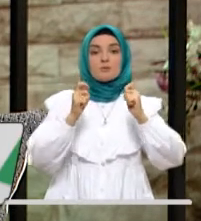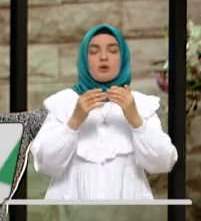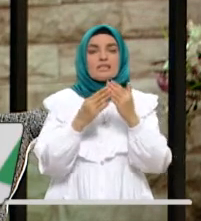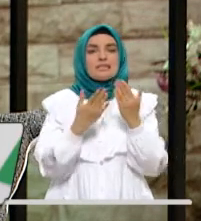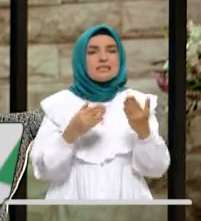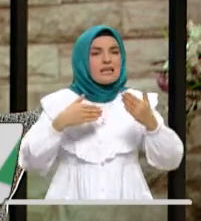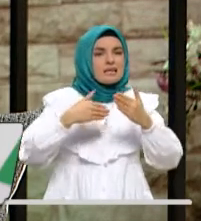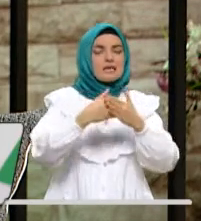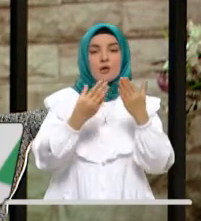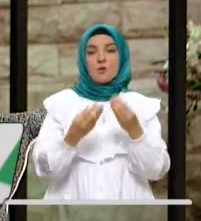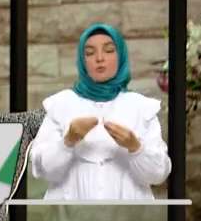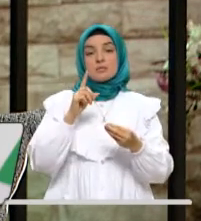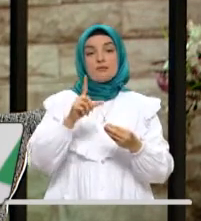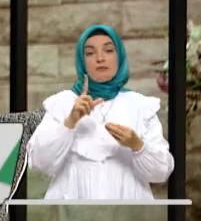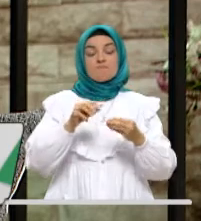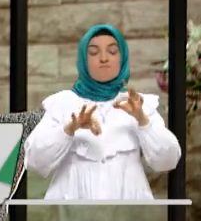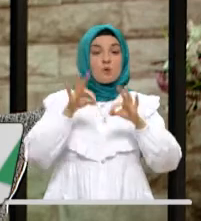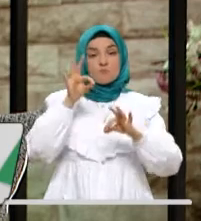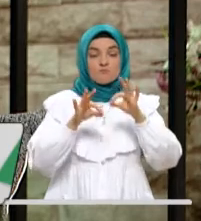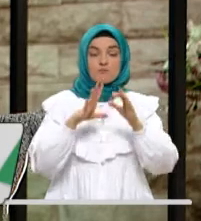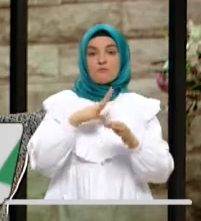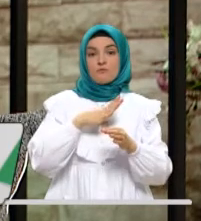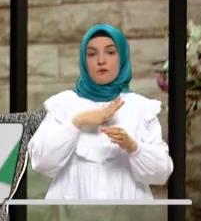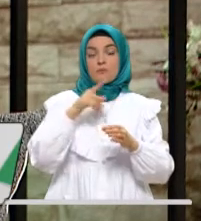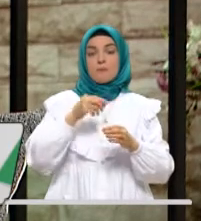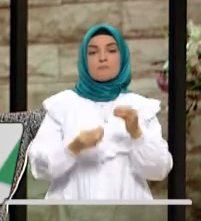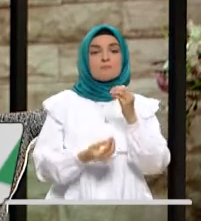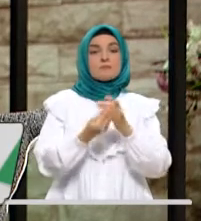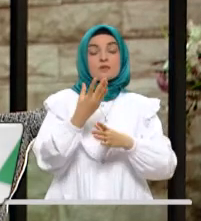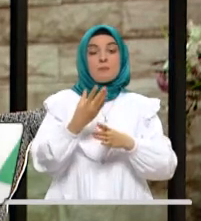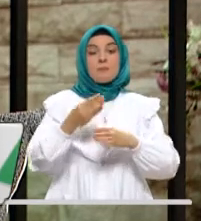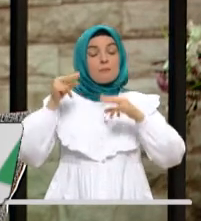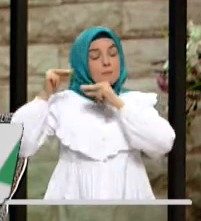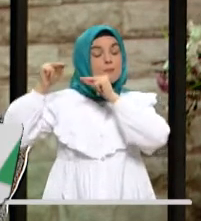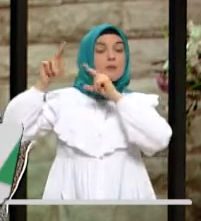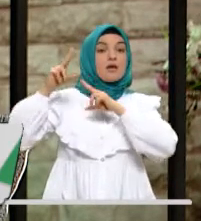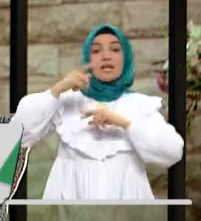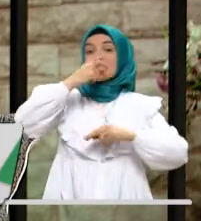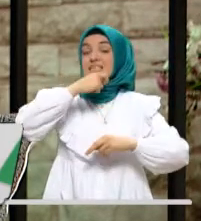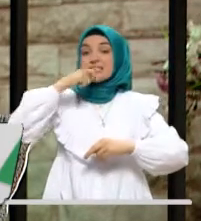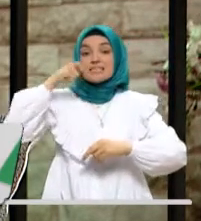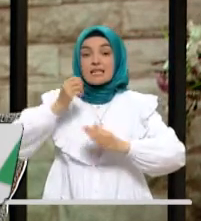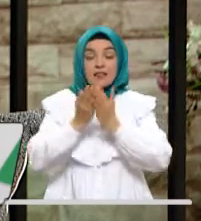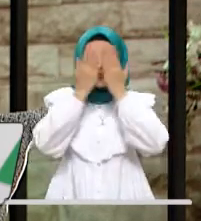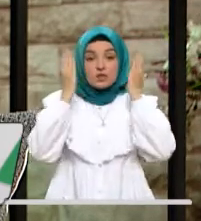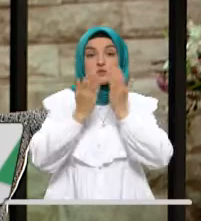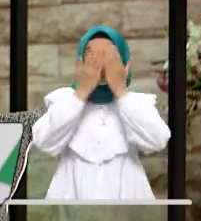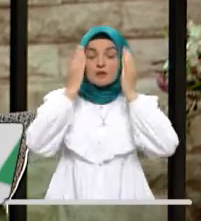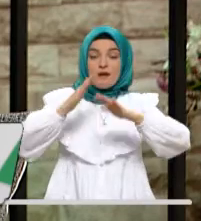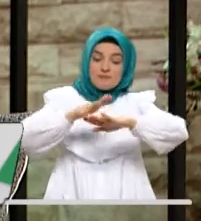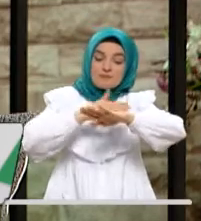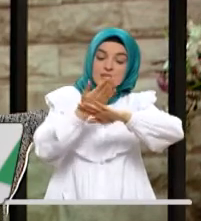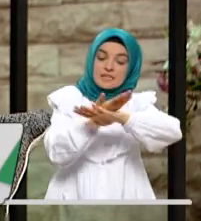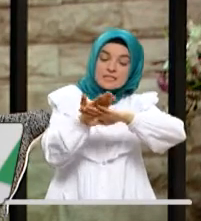belli ölçüleri var. Ama biz sabah kalkıyoruz, bir dişimizi fırçala, bir elini yüzünü yıka, ne bileyim bir krem kullan ya da